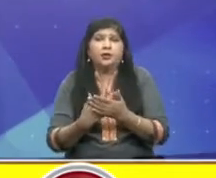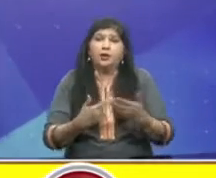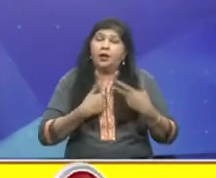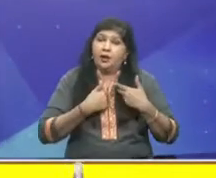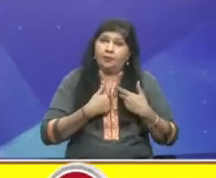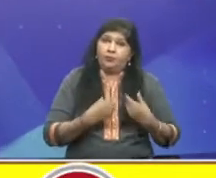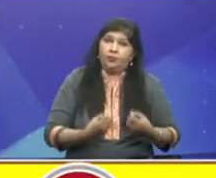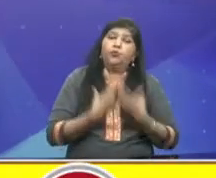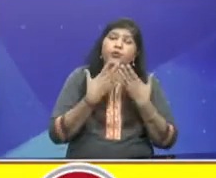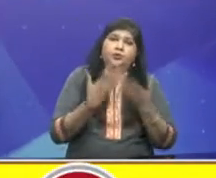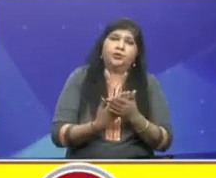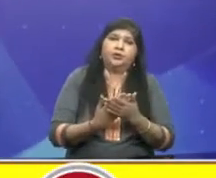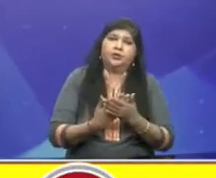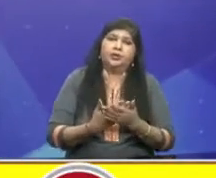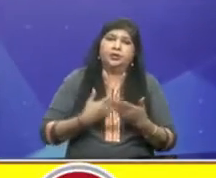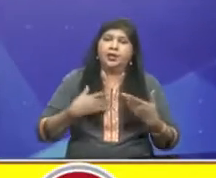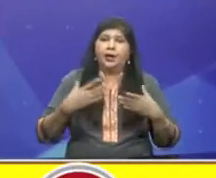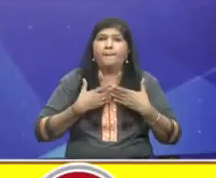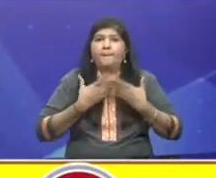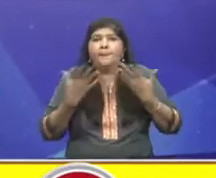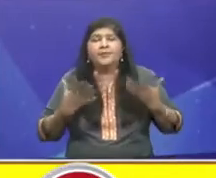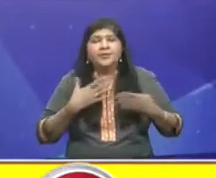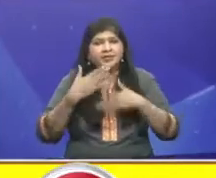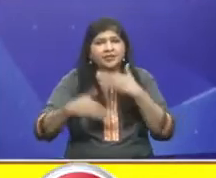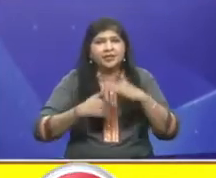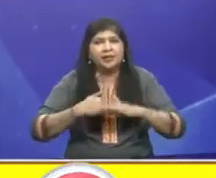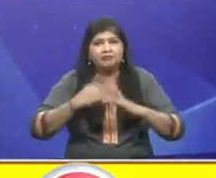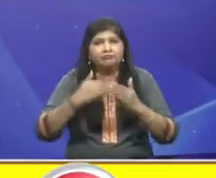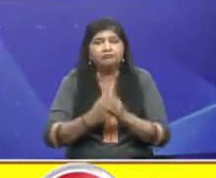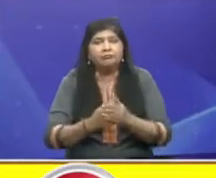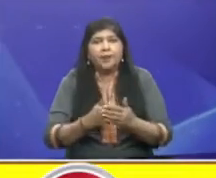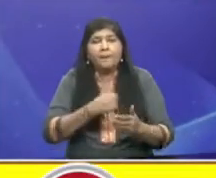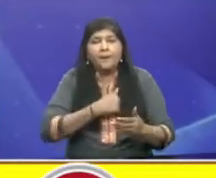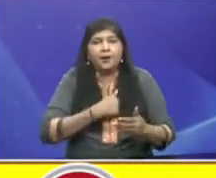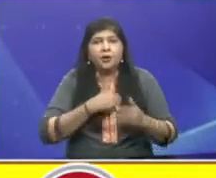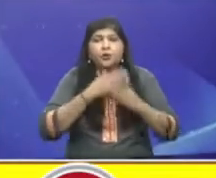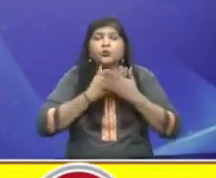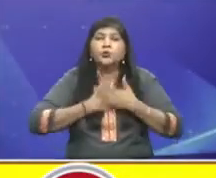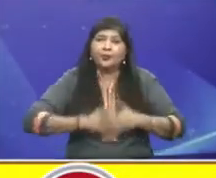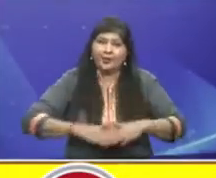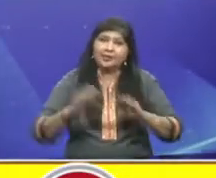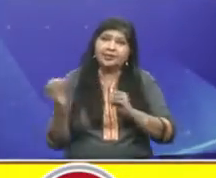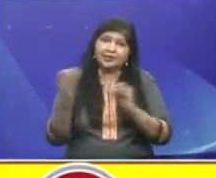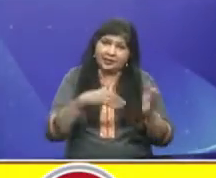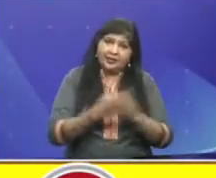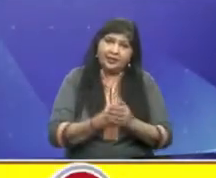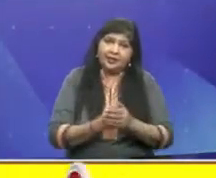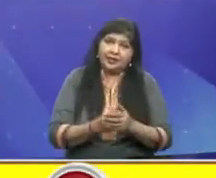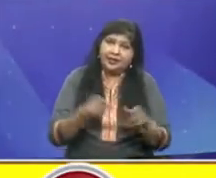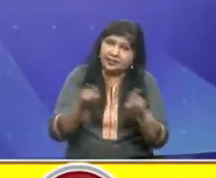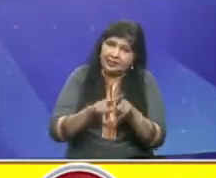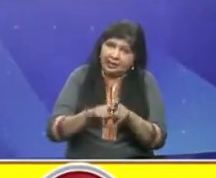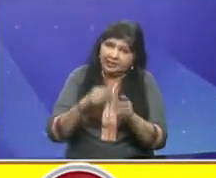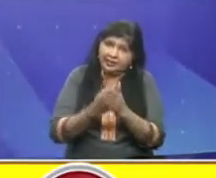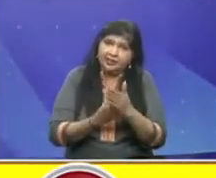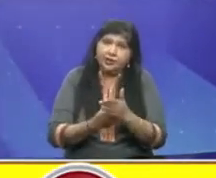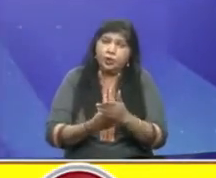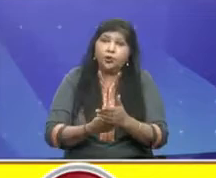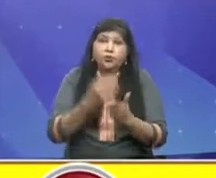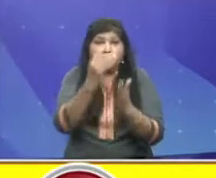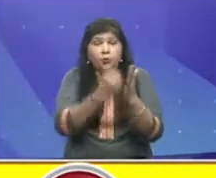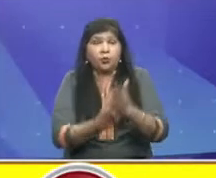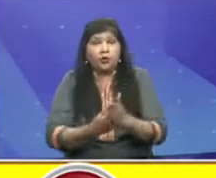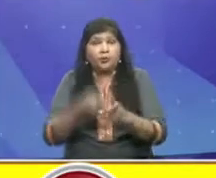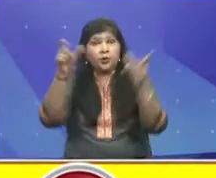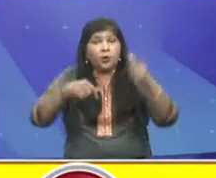हम भी संवेदनाओं से भर जाते हैं। यह मन को संतोष भी देता है और उस योजना को लोगों तक